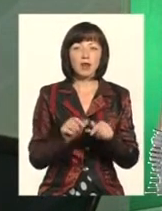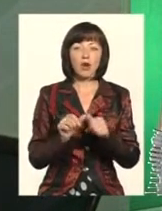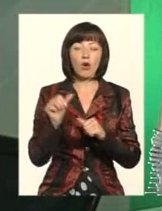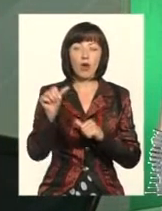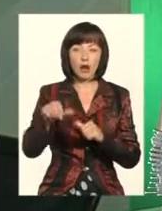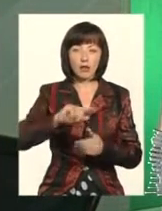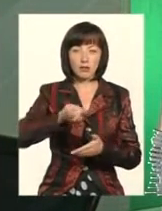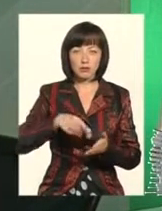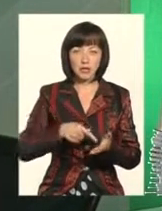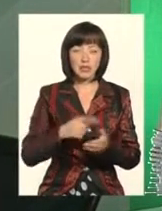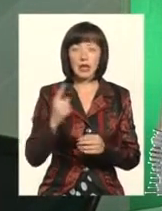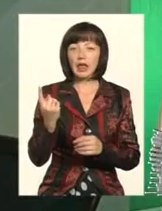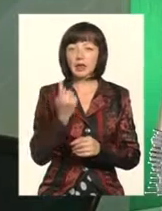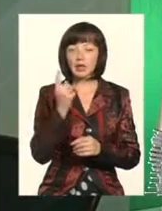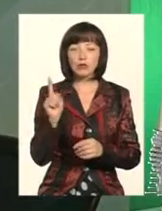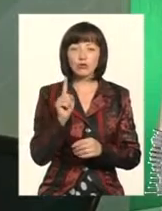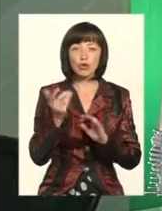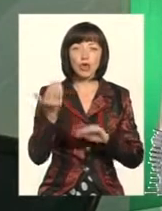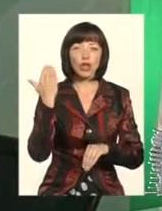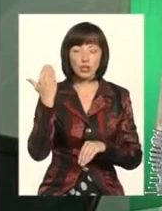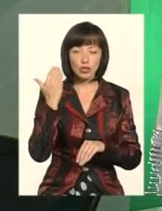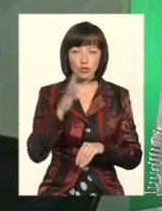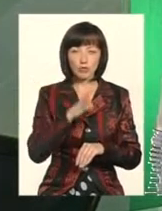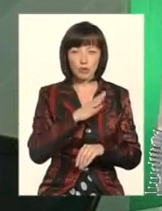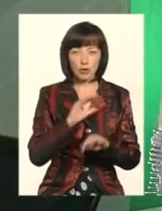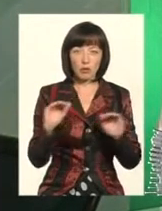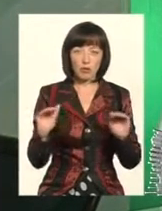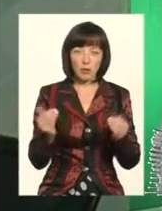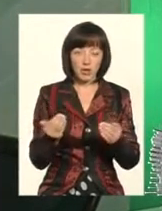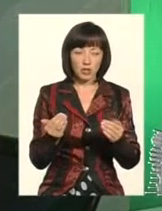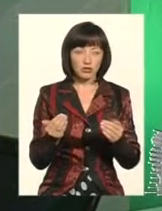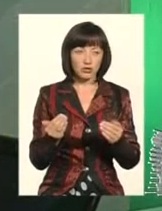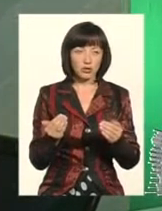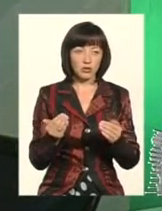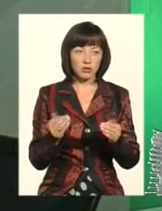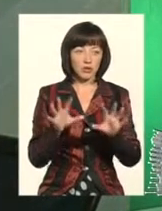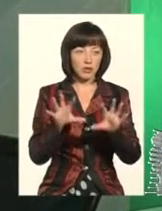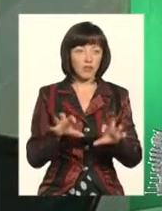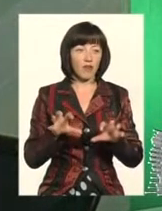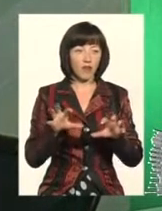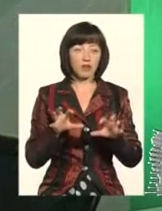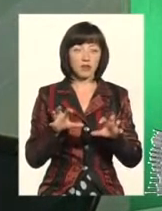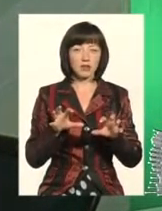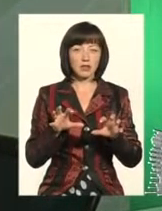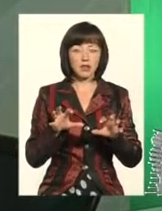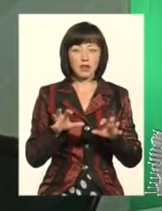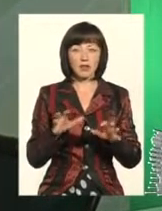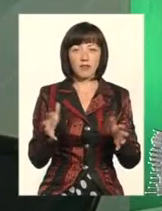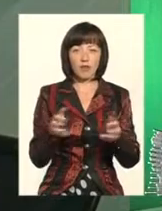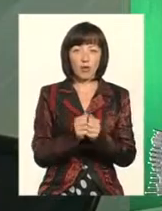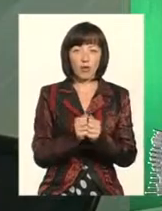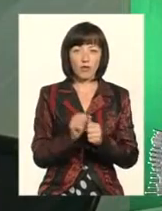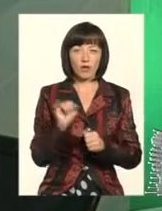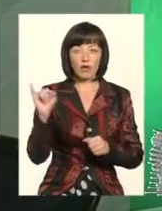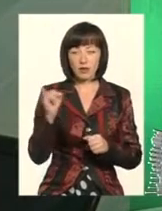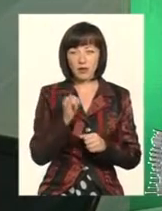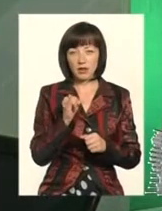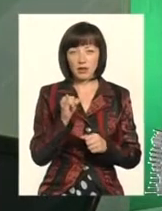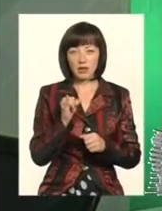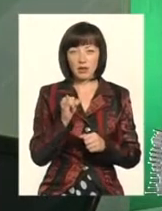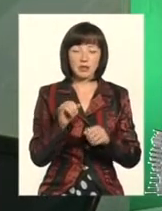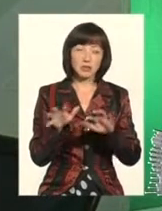міста. Єдине, якщо раніше було там менше тих ну, тварин, ну, собак виловлювали і, будемо казати, їх